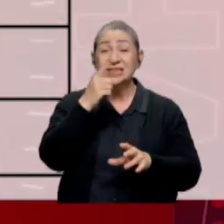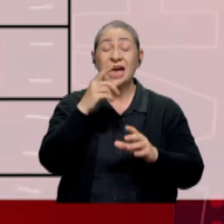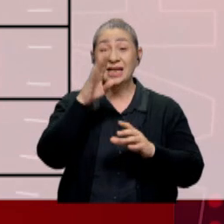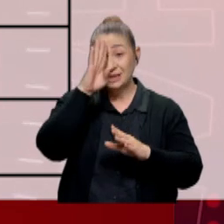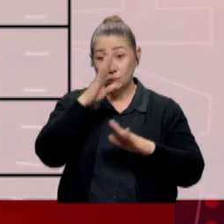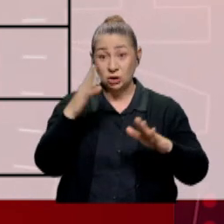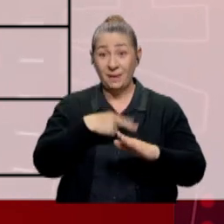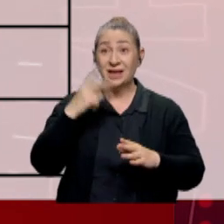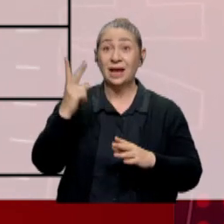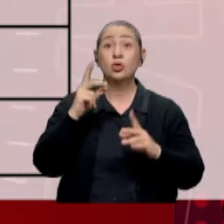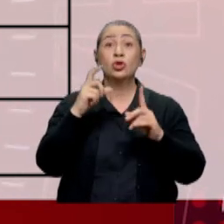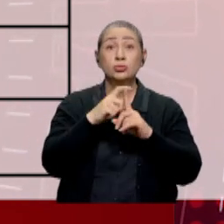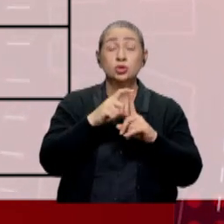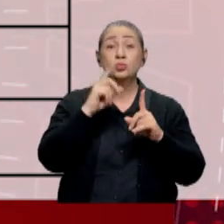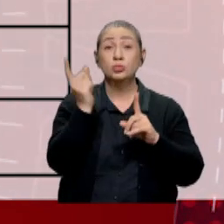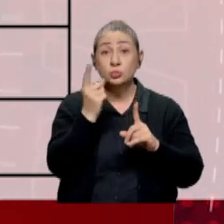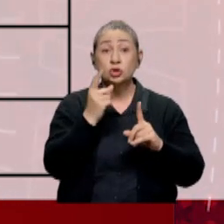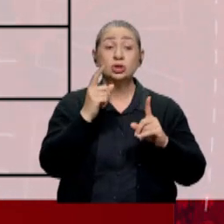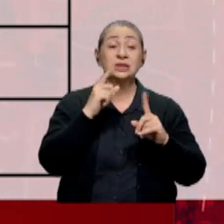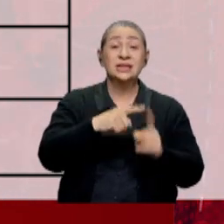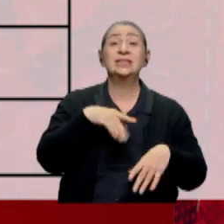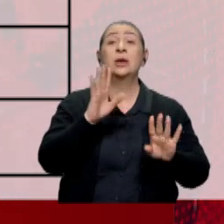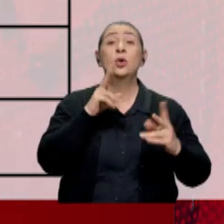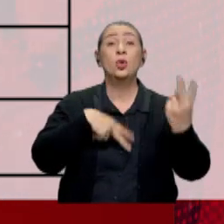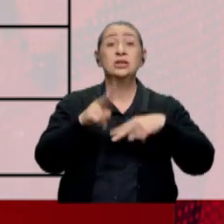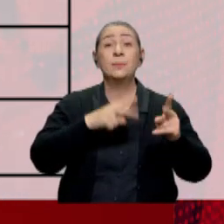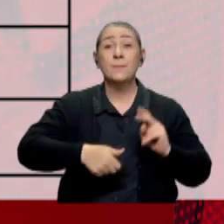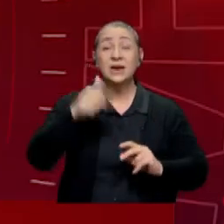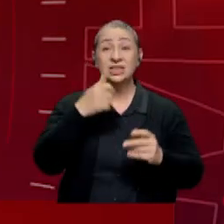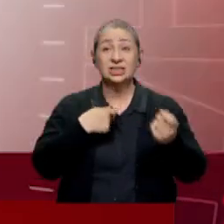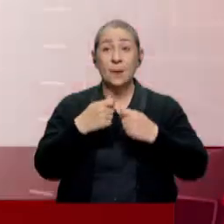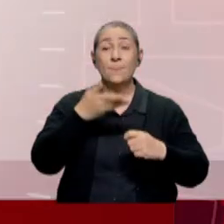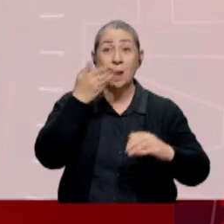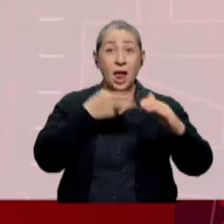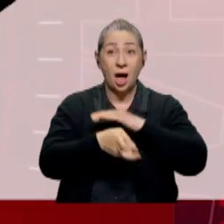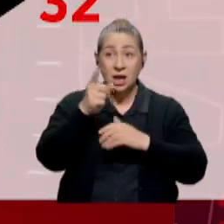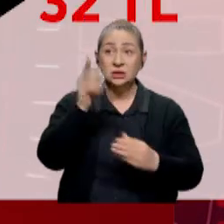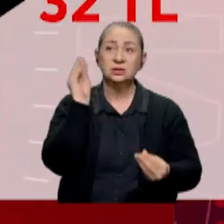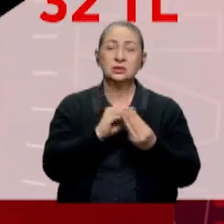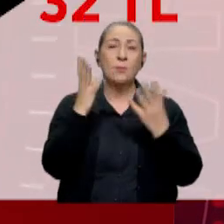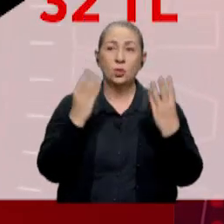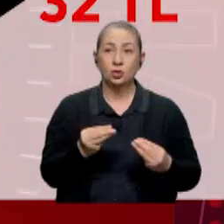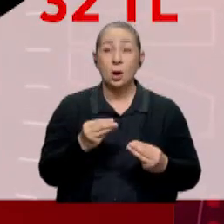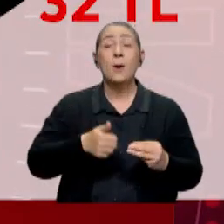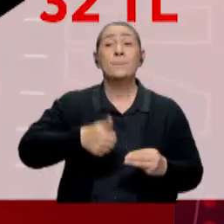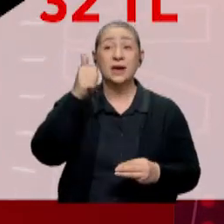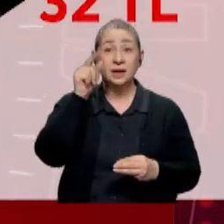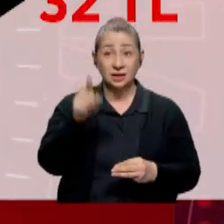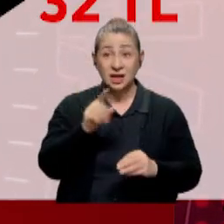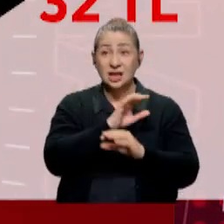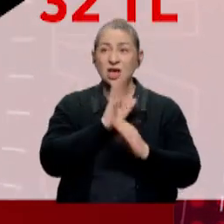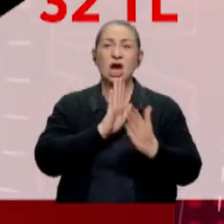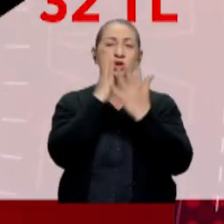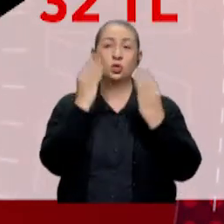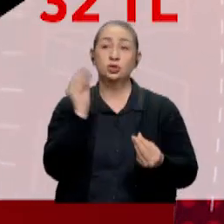İBB araçlarına, minibüs, dolmuş ve taksilere gelmedi. Ulaştırma Bakanlığı'nın işlettiği Marmara'ya da zam getirdi. Bakan karşı